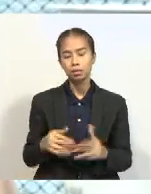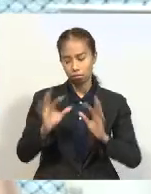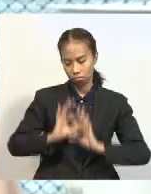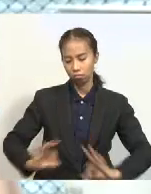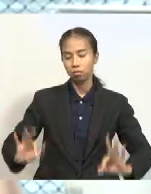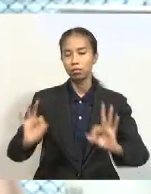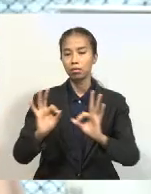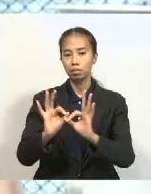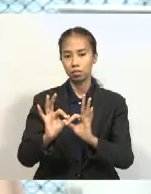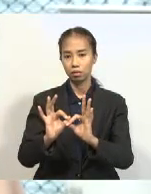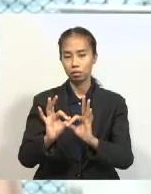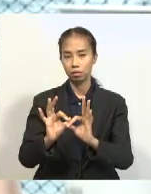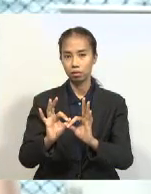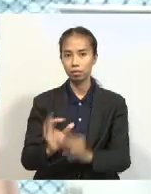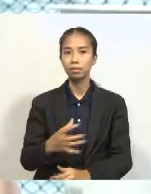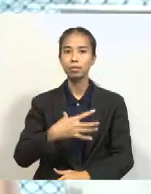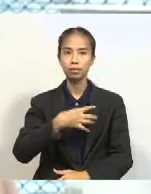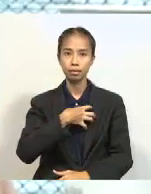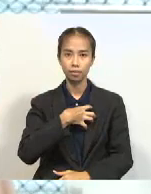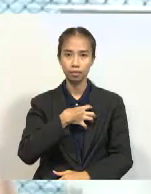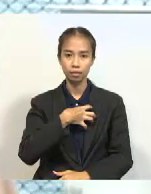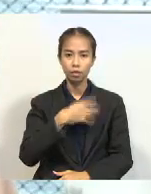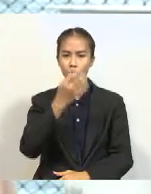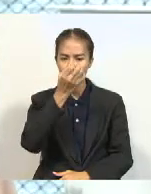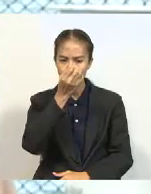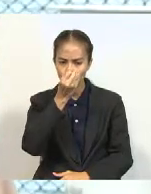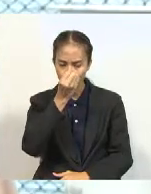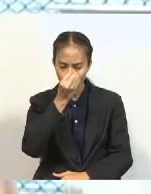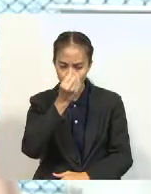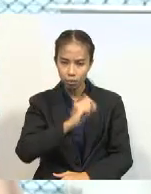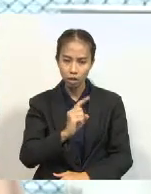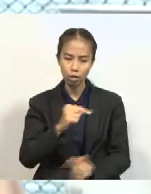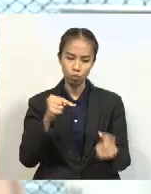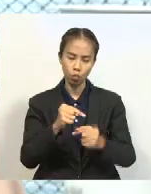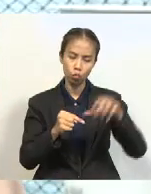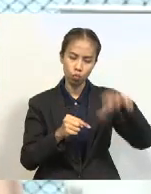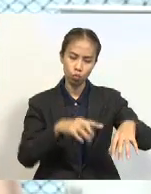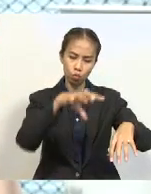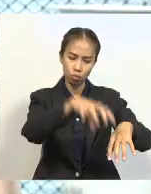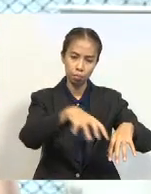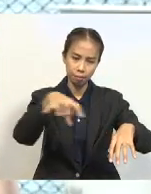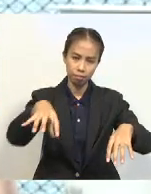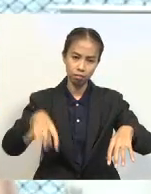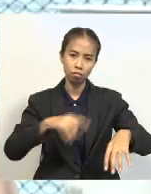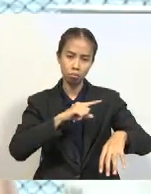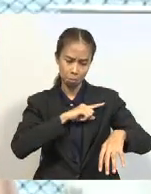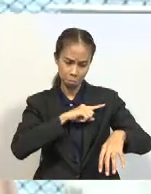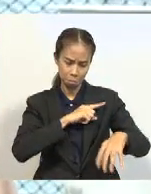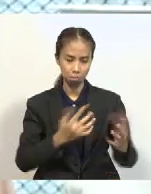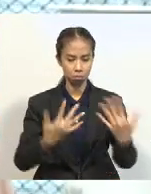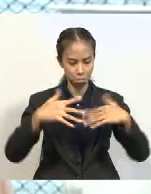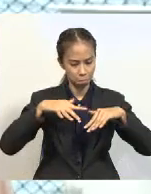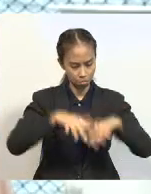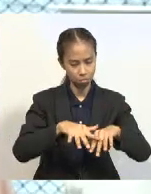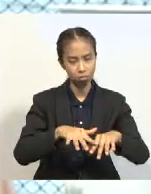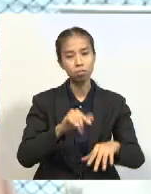ล้วก็ต้องการที่จะทดสอบนะครับในส่วนของหน่วยงานนะครับในการที่จะบูรณาการการปฏิบัติงาน